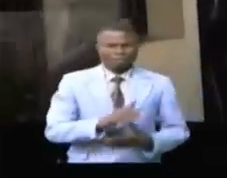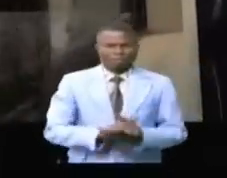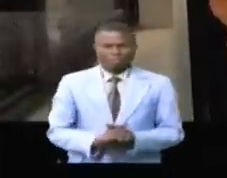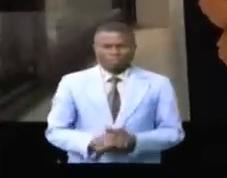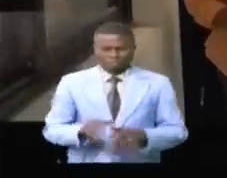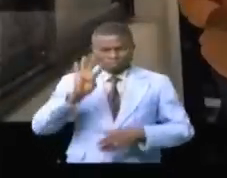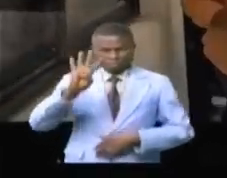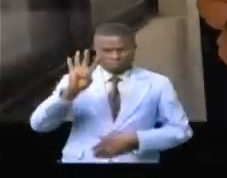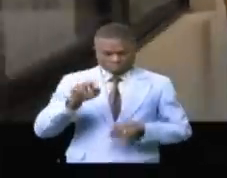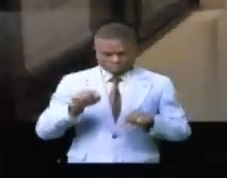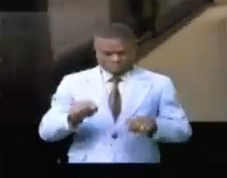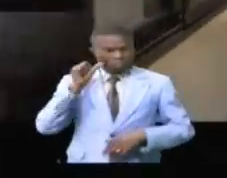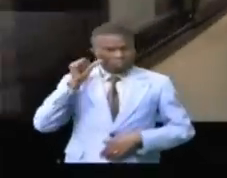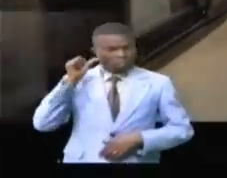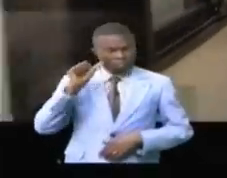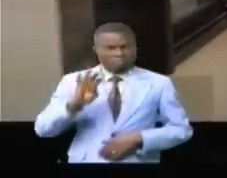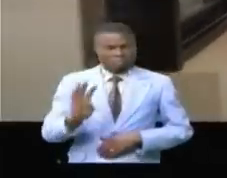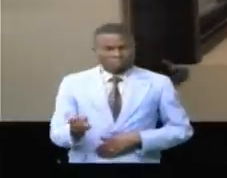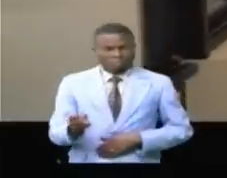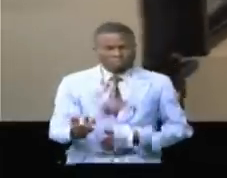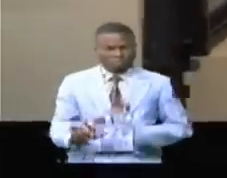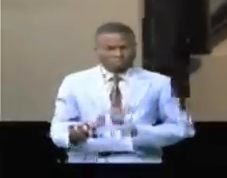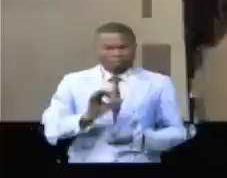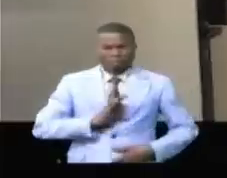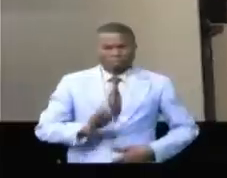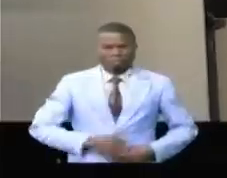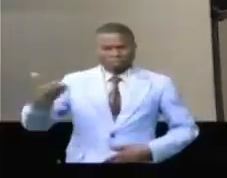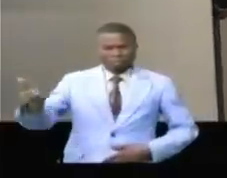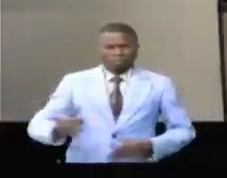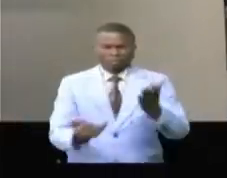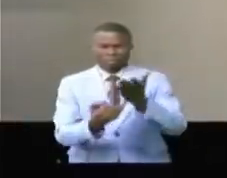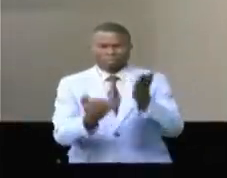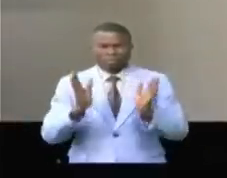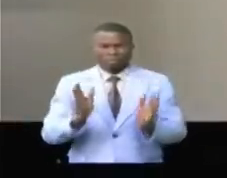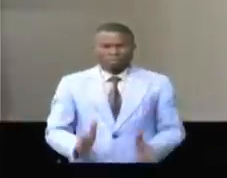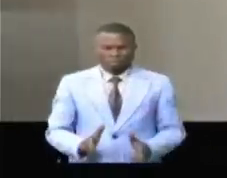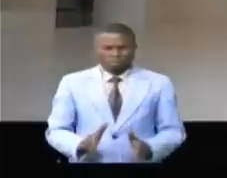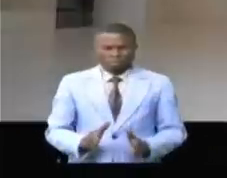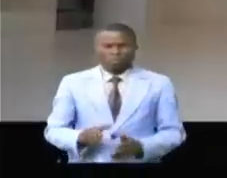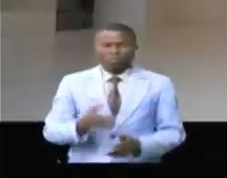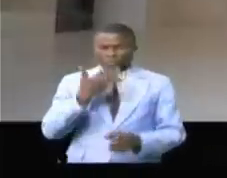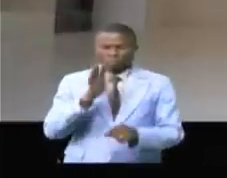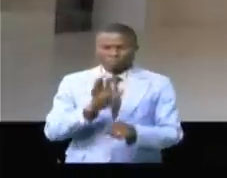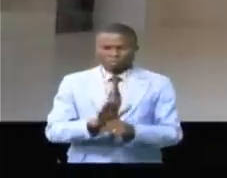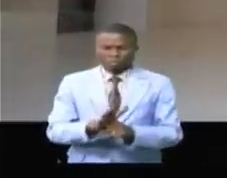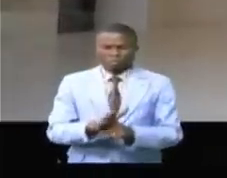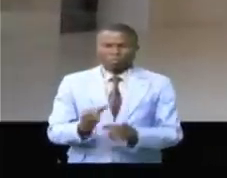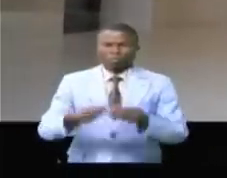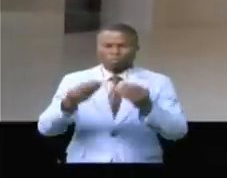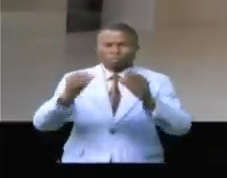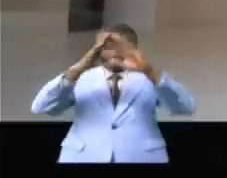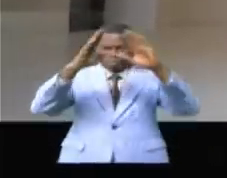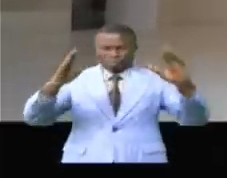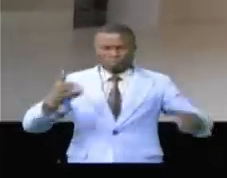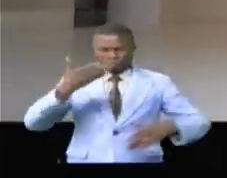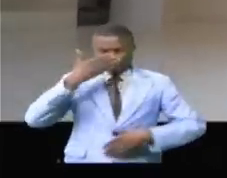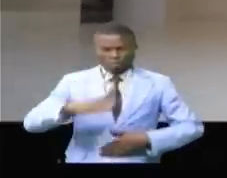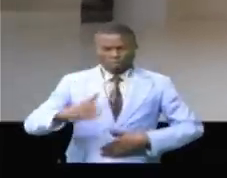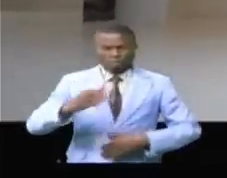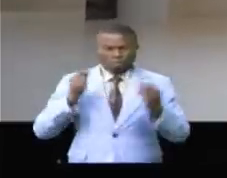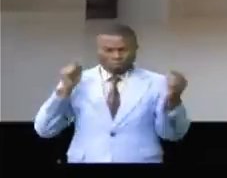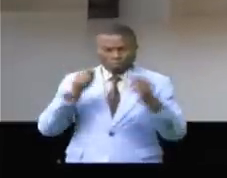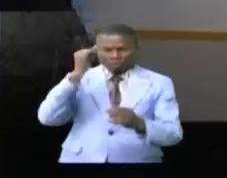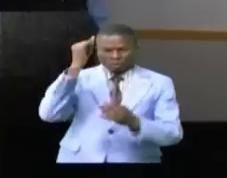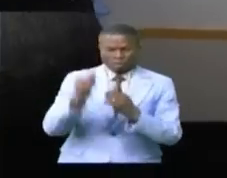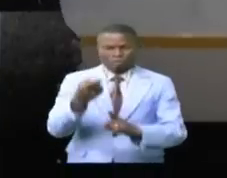jeudi matin, Denise Nyakeru Tshisekedi a reçu des ingénieurs les assurances d'une livraison du bâtiment dès la fin du mois